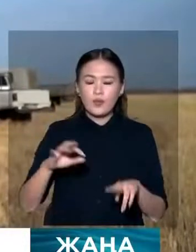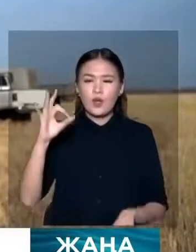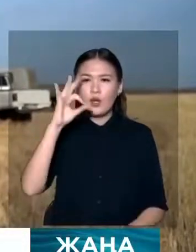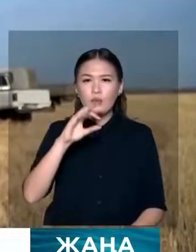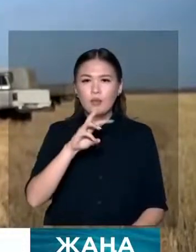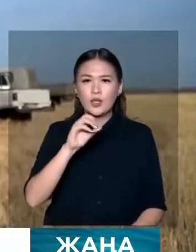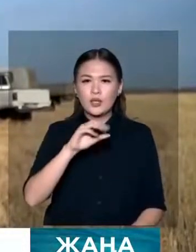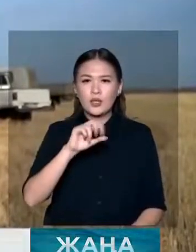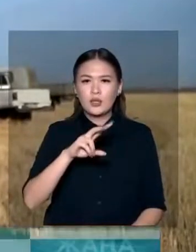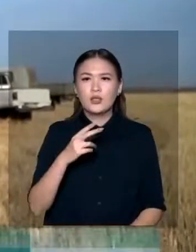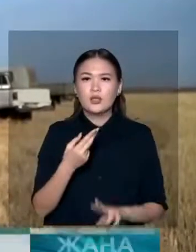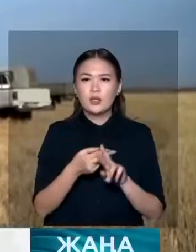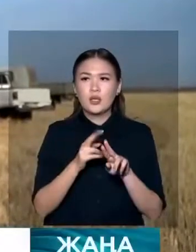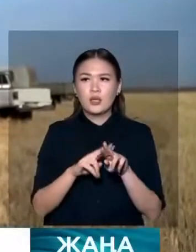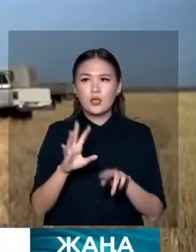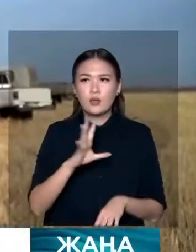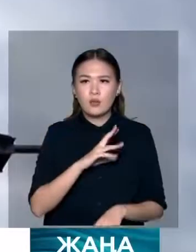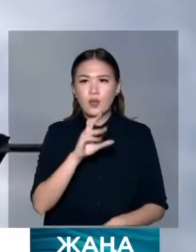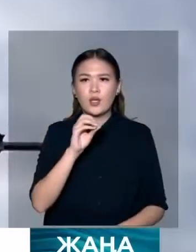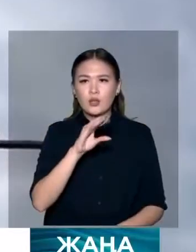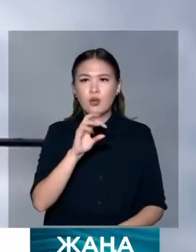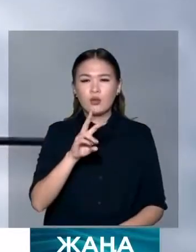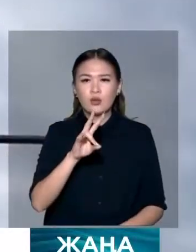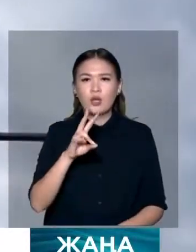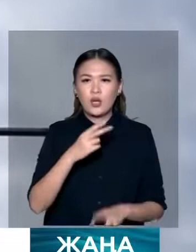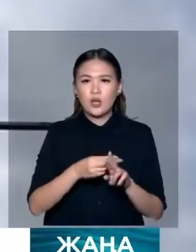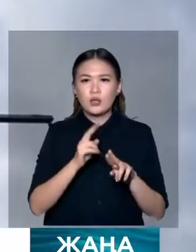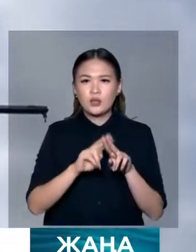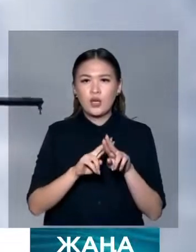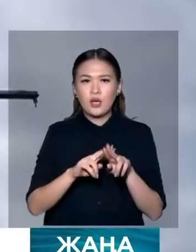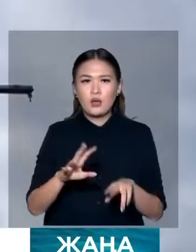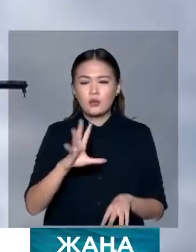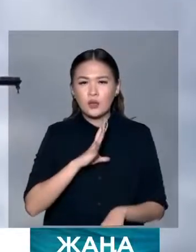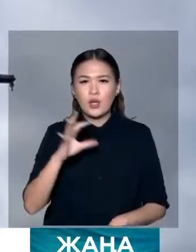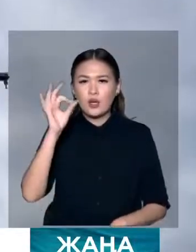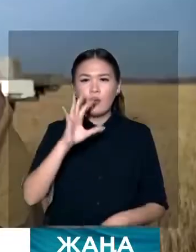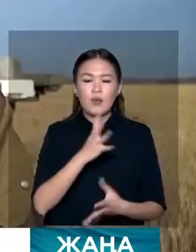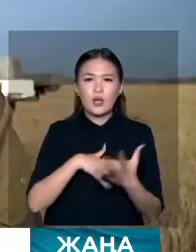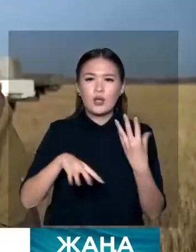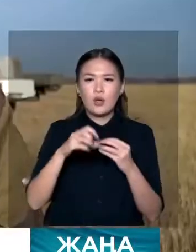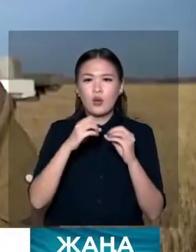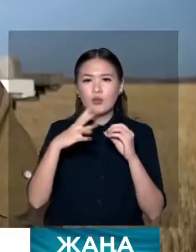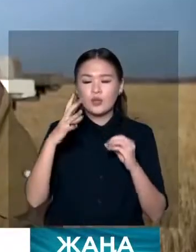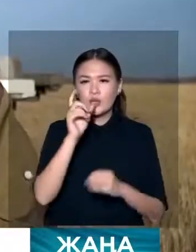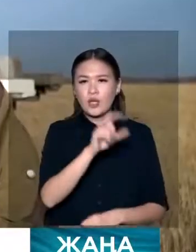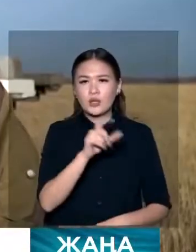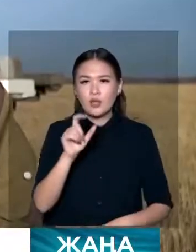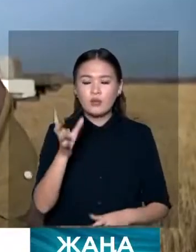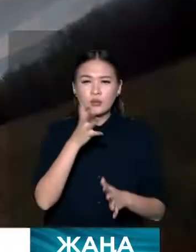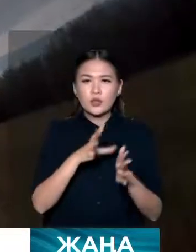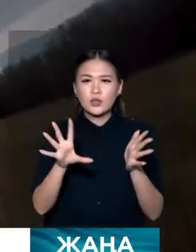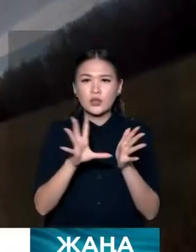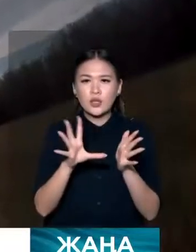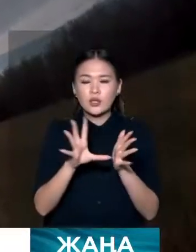металл тректің астына іргетас және оны бетон тректерге орнату жұмыстарын жүргізіп жатырмыз. Барлығы 15 адам және 8 арнай техника